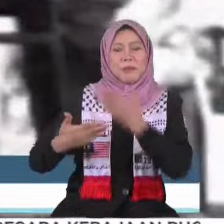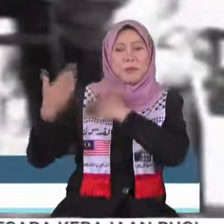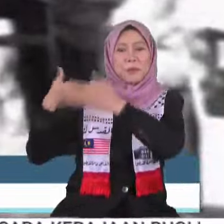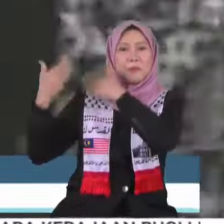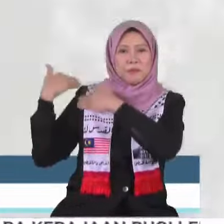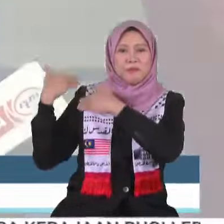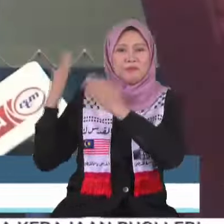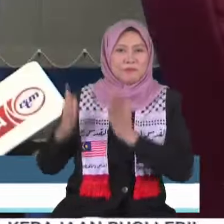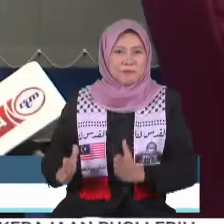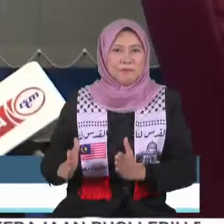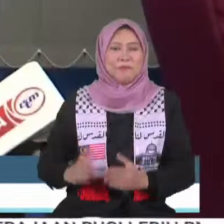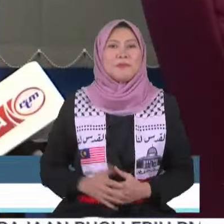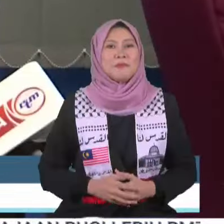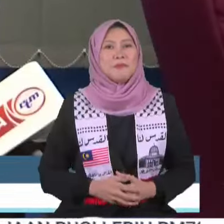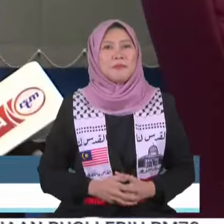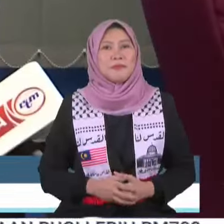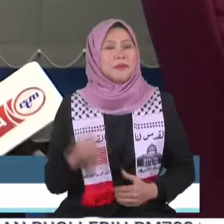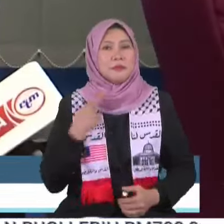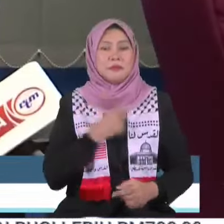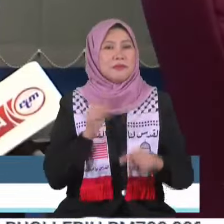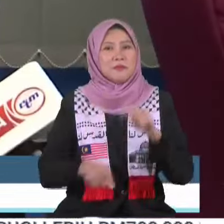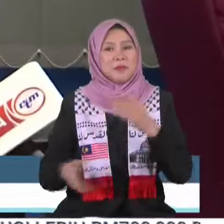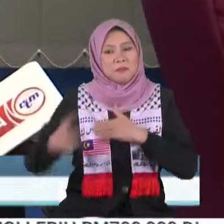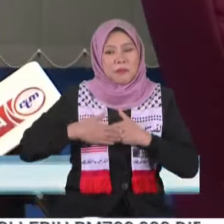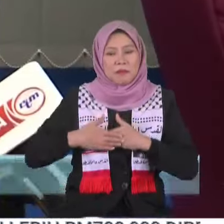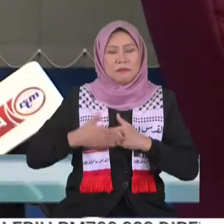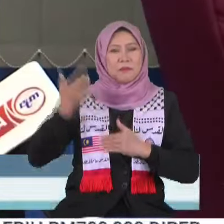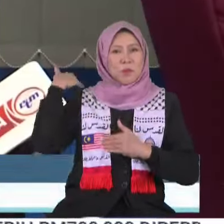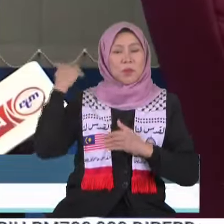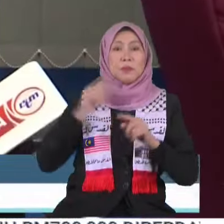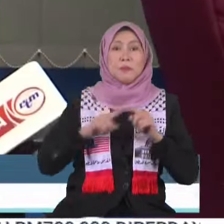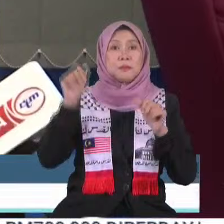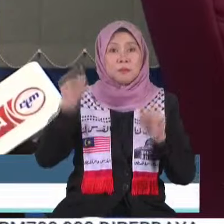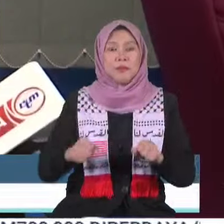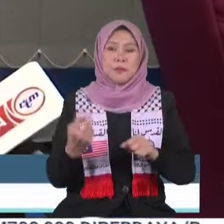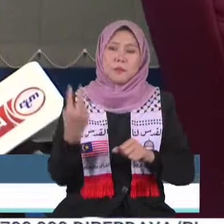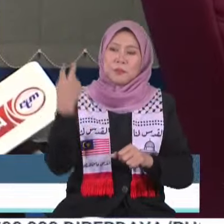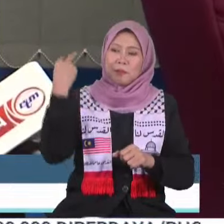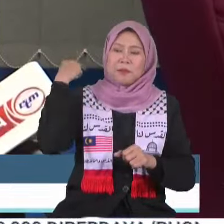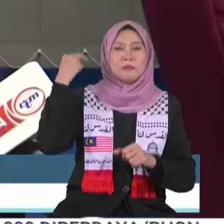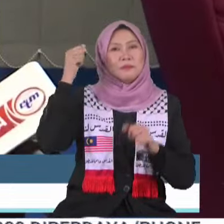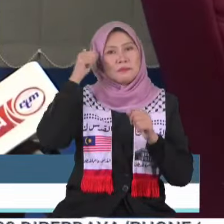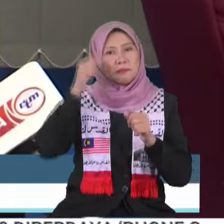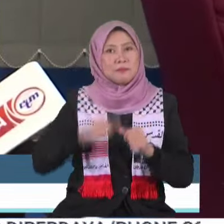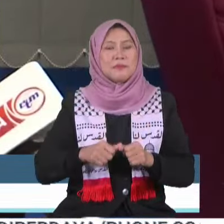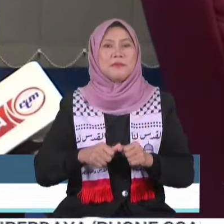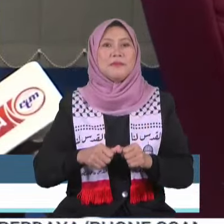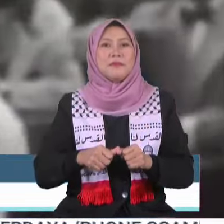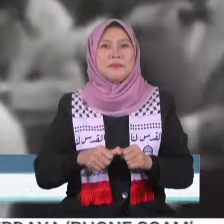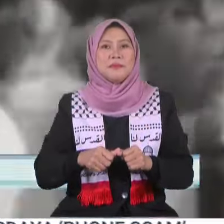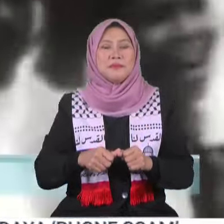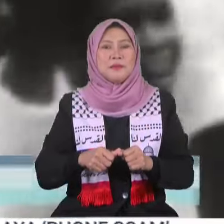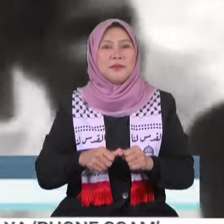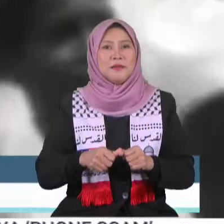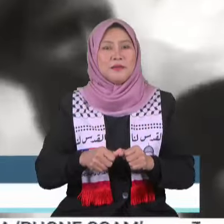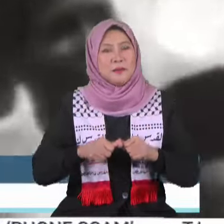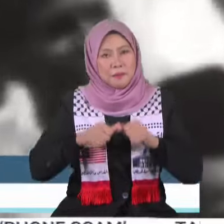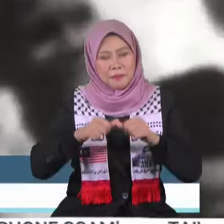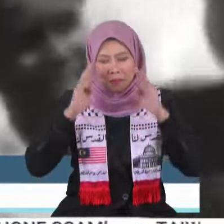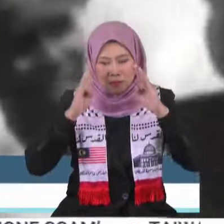sebelumnya. Kita tidak boleh kembali ke masa lalu, tetapi kita boleh mengembalikan masa lalu dalam konteks hari ini. Justru dengan